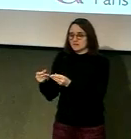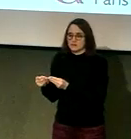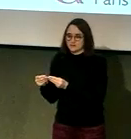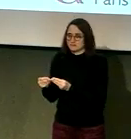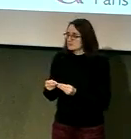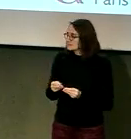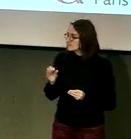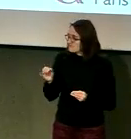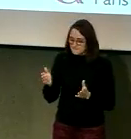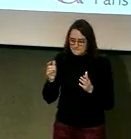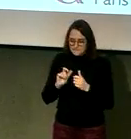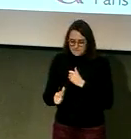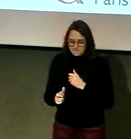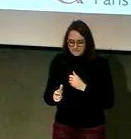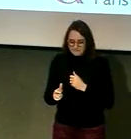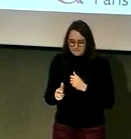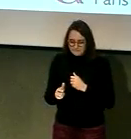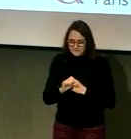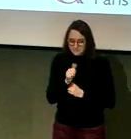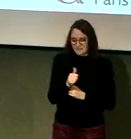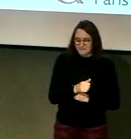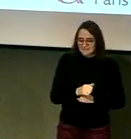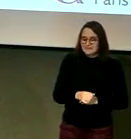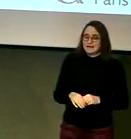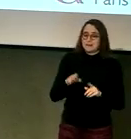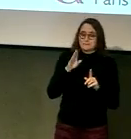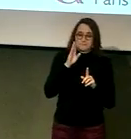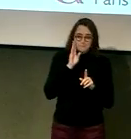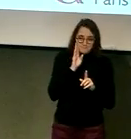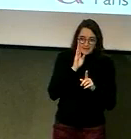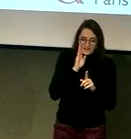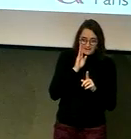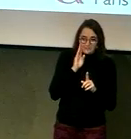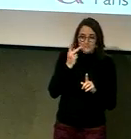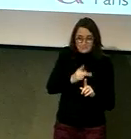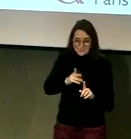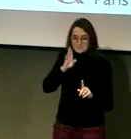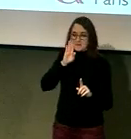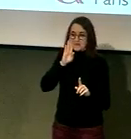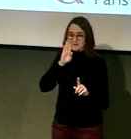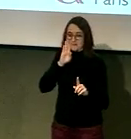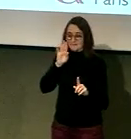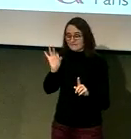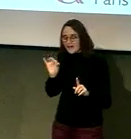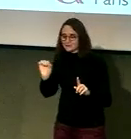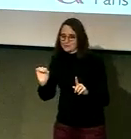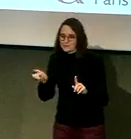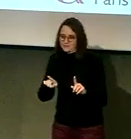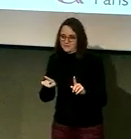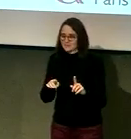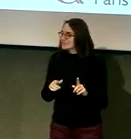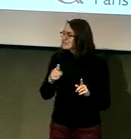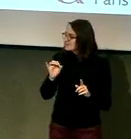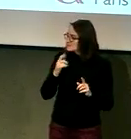ça, je n'en parlerai pas. La fratrie de la mère, oui, la mère de la mère et voilà. sa fratrie. Exactement. Donc, il y a cette idée